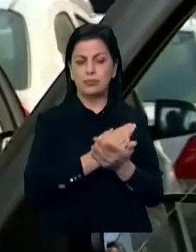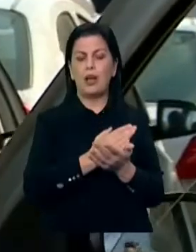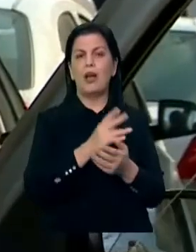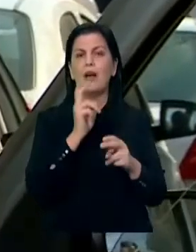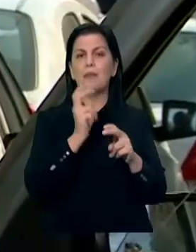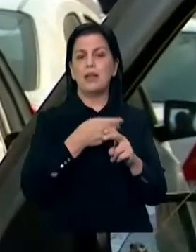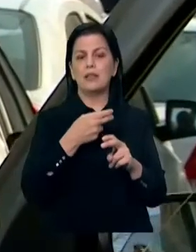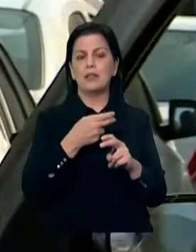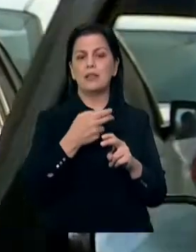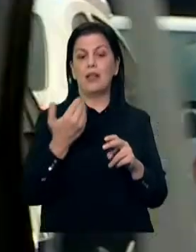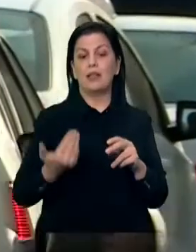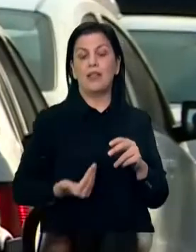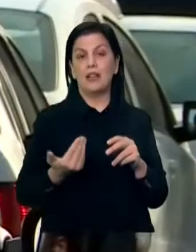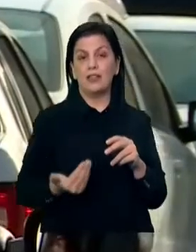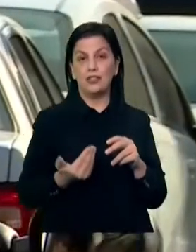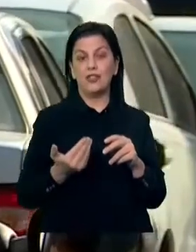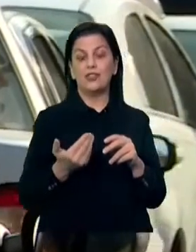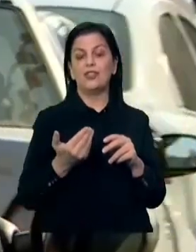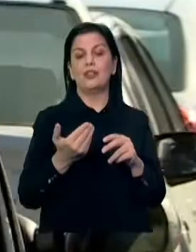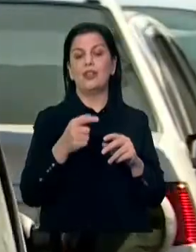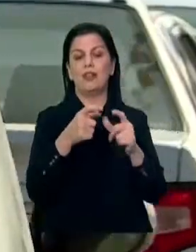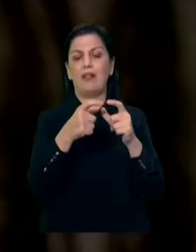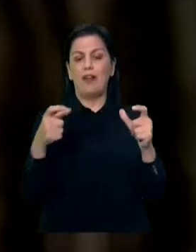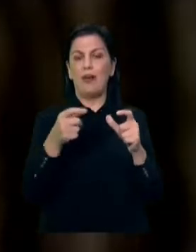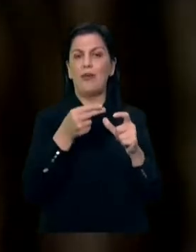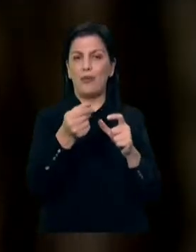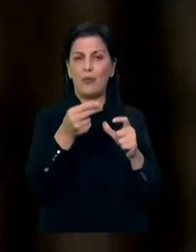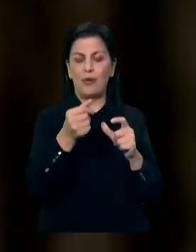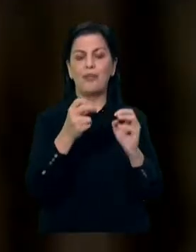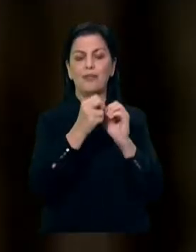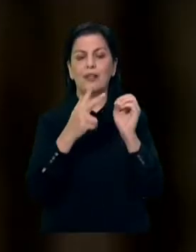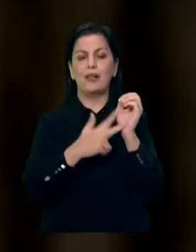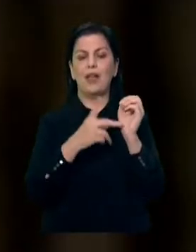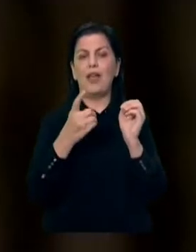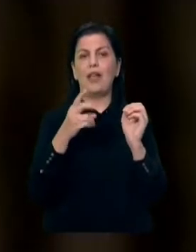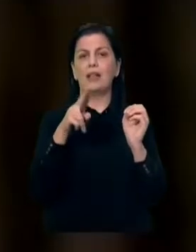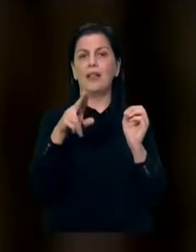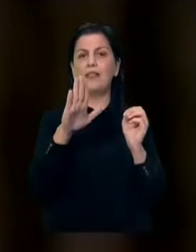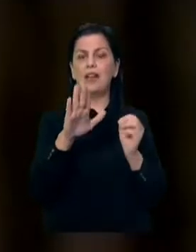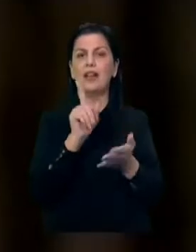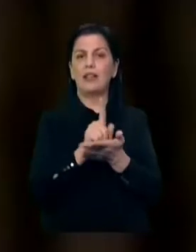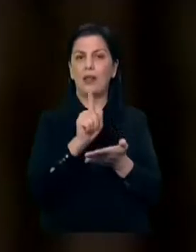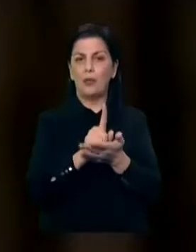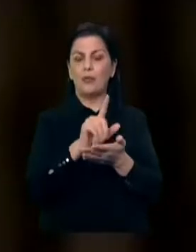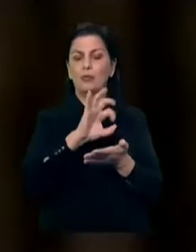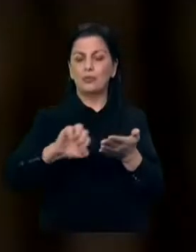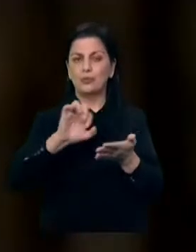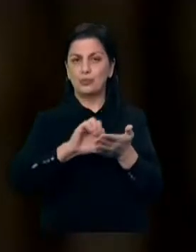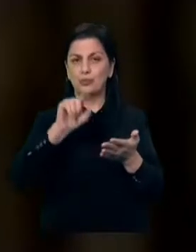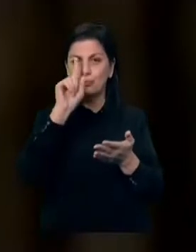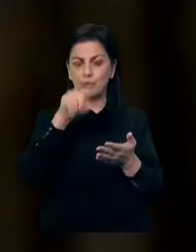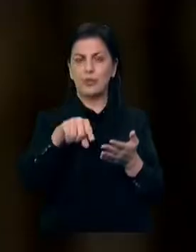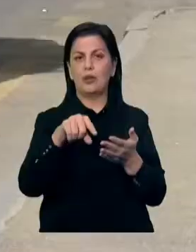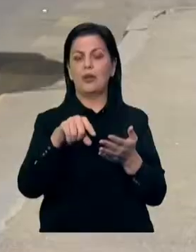prosesində əməliyyatdan tutulan 18% ƏDV ilə tanışsınız. Çox zaman sahibkar vergi öhdəliyinin 16,2%-ni